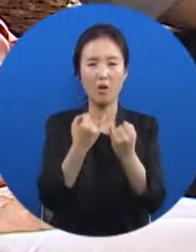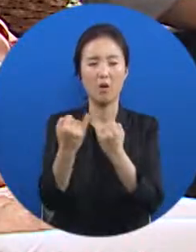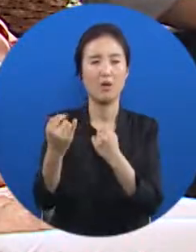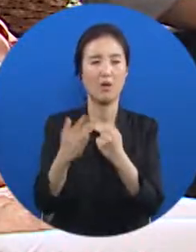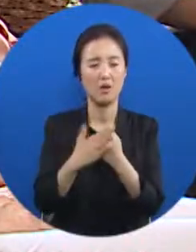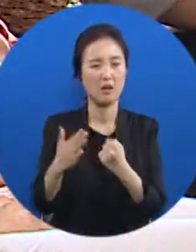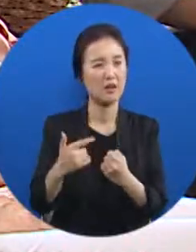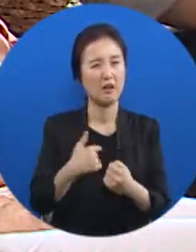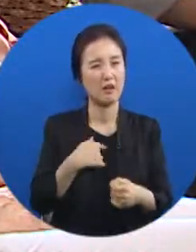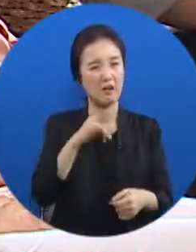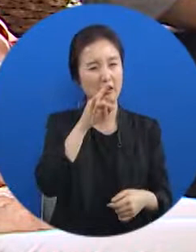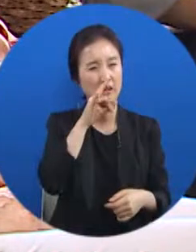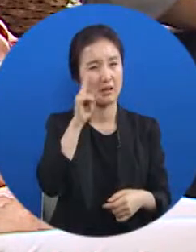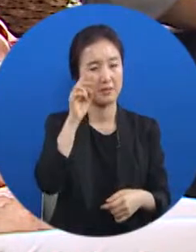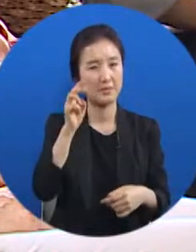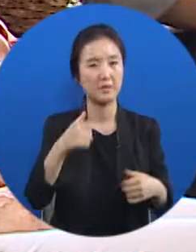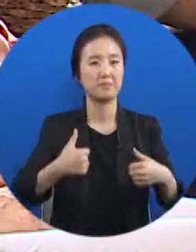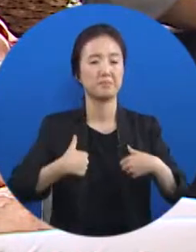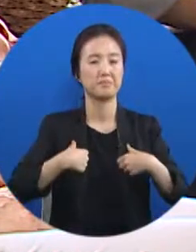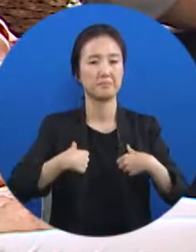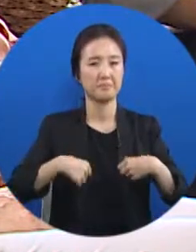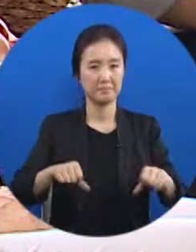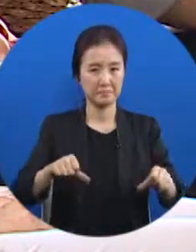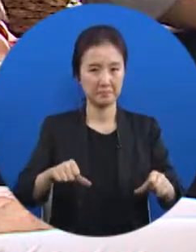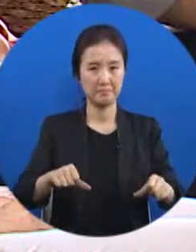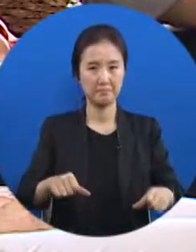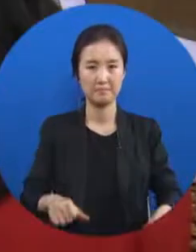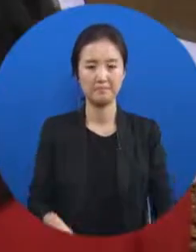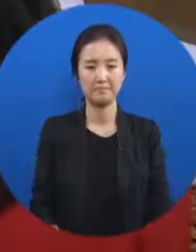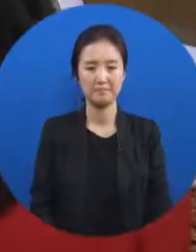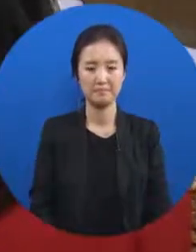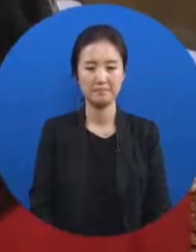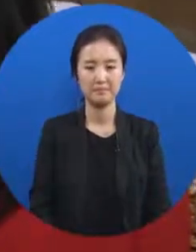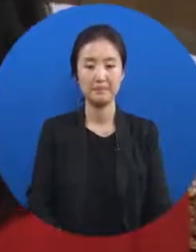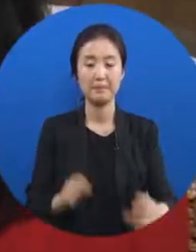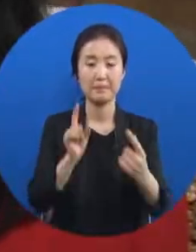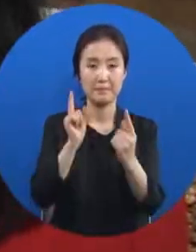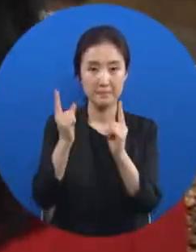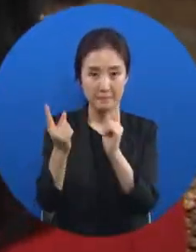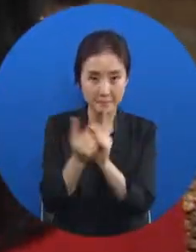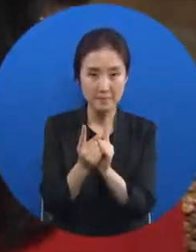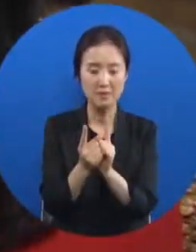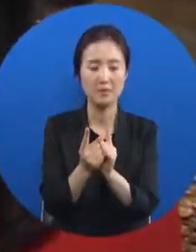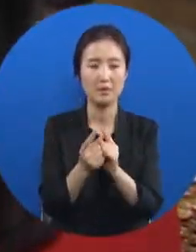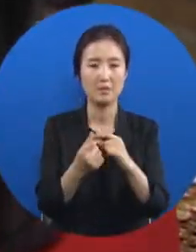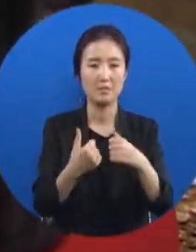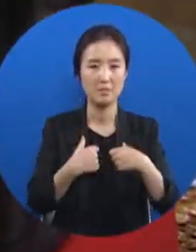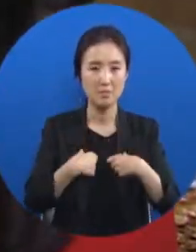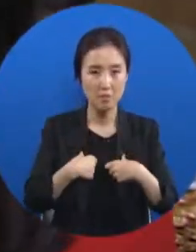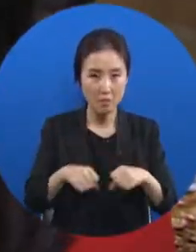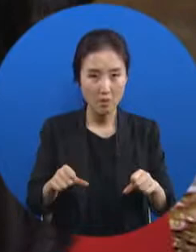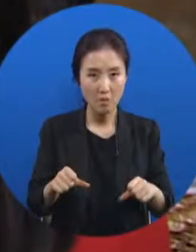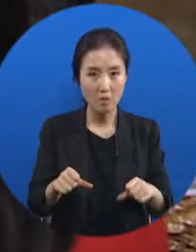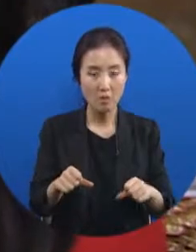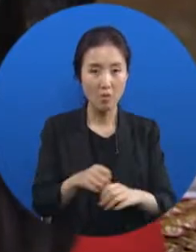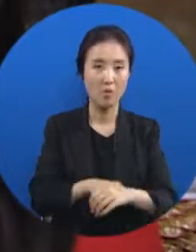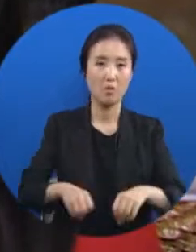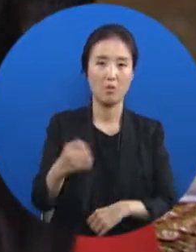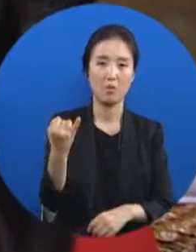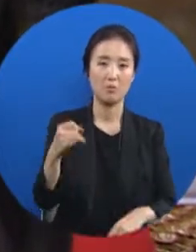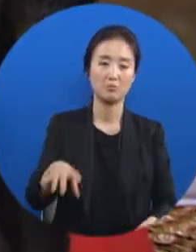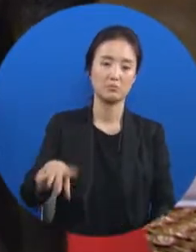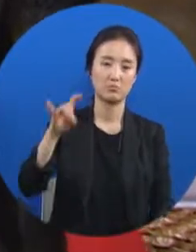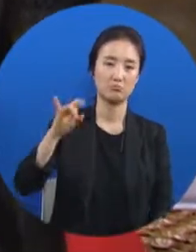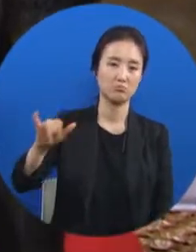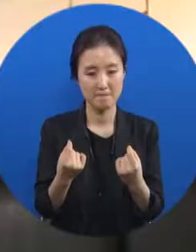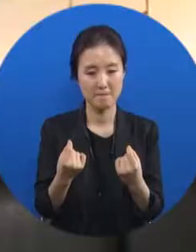될 거야. 튕긴 게 아니고. 그래서 그냥 만나고 포기했는데 오히려 우리 와이프가 연락이 오더라고요.